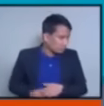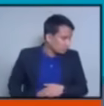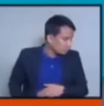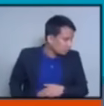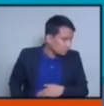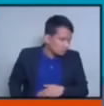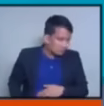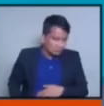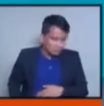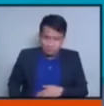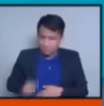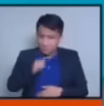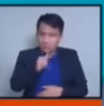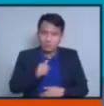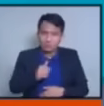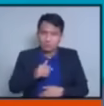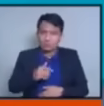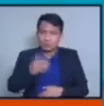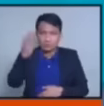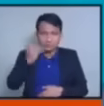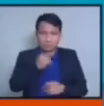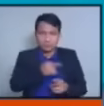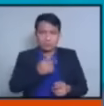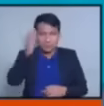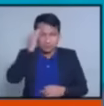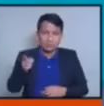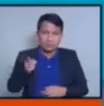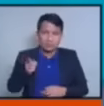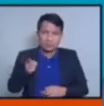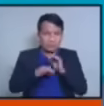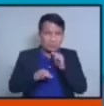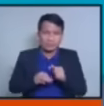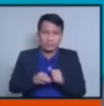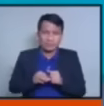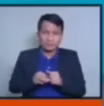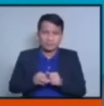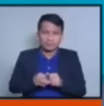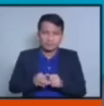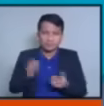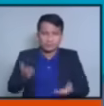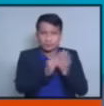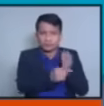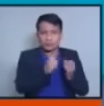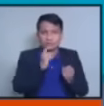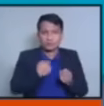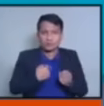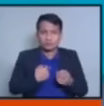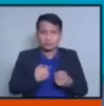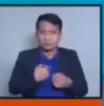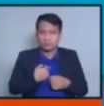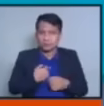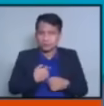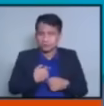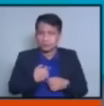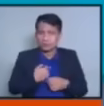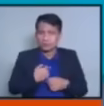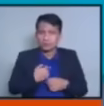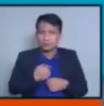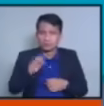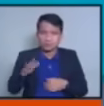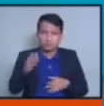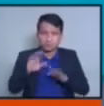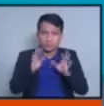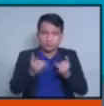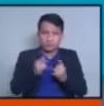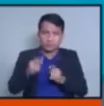aking tatay kasi hindi naman ako nakatira doon. Eh bakit kasi, sir, nung malaman mo, bakit di mo isinampa yung kaso sa korte at pinabarangay mo